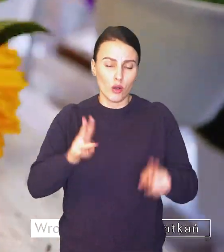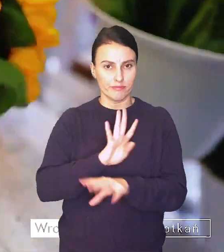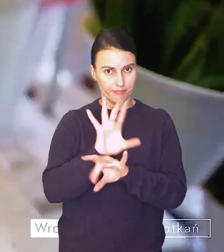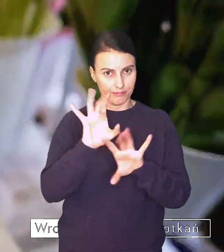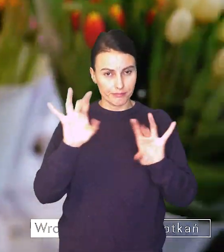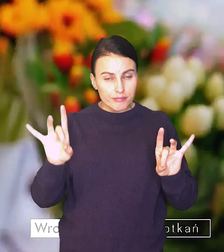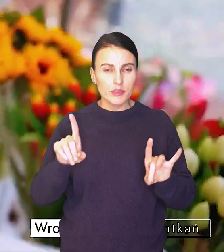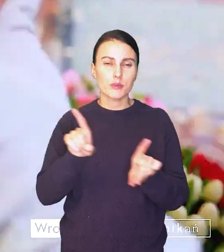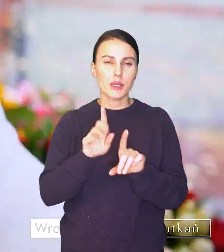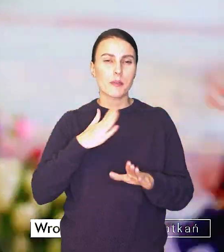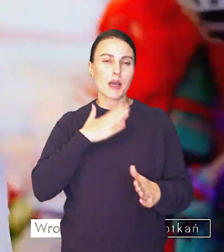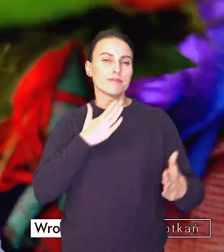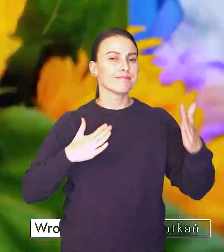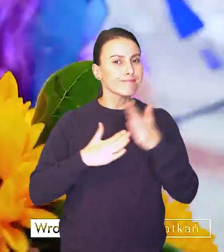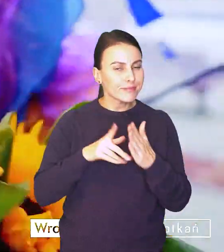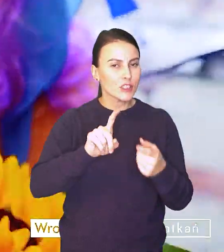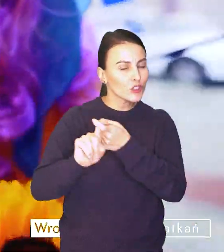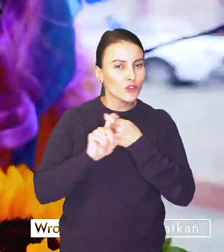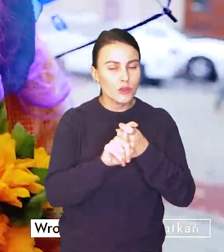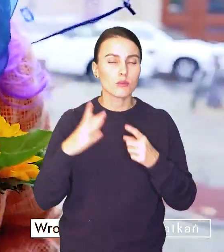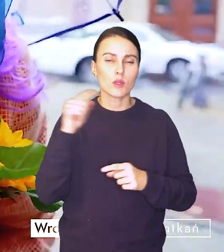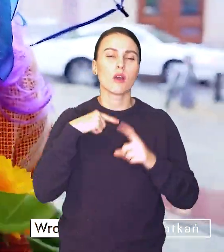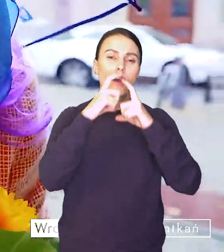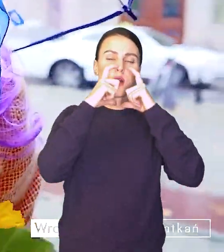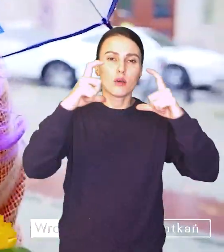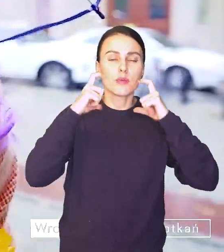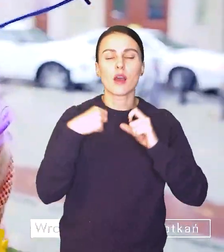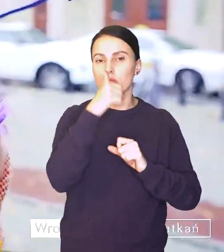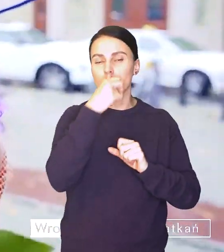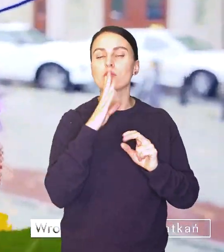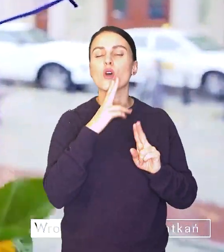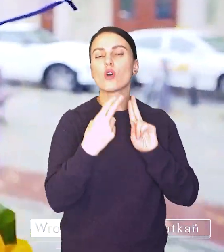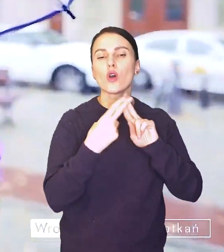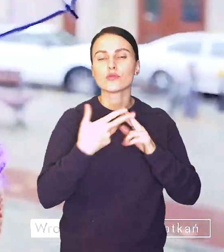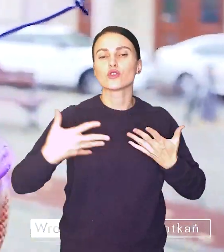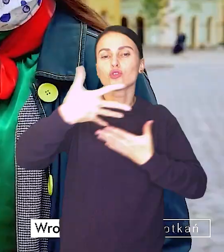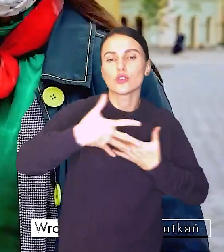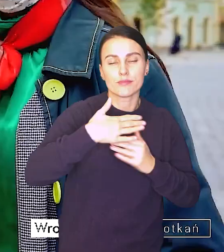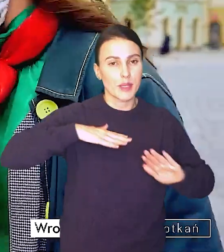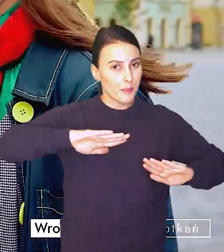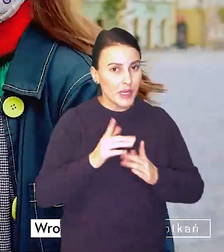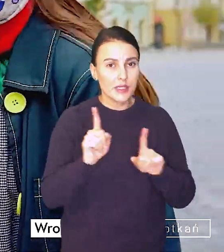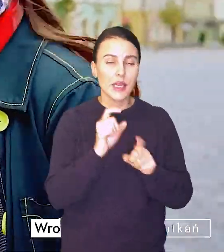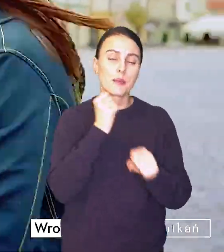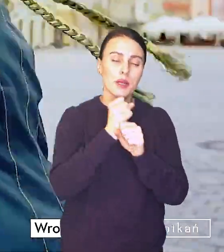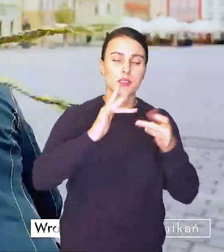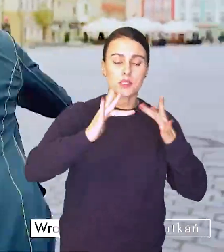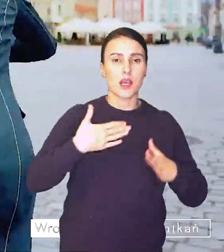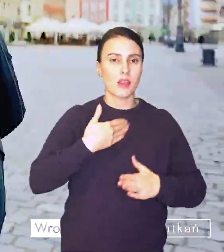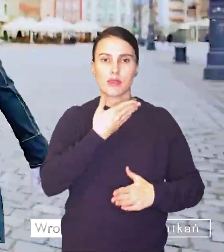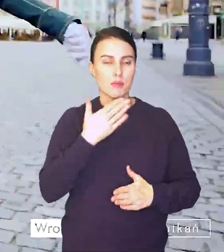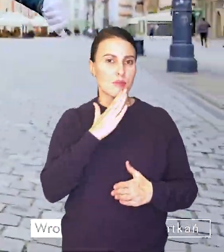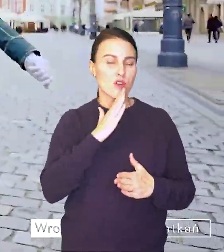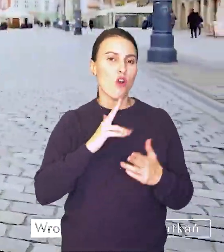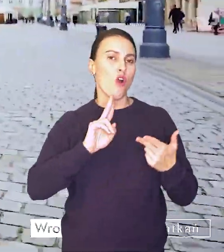znakiem pandemii i ograniczeń z tym związanych. Noszenie maseczek, ograniczenie kontaktów towarzyskich czy praca zdalna utrudniają